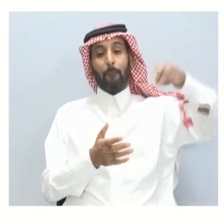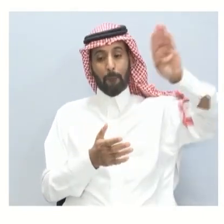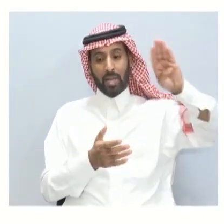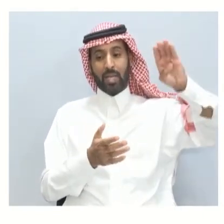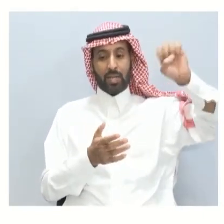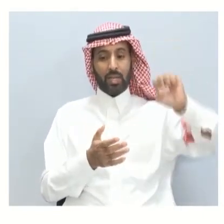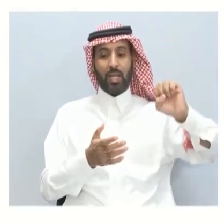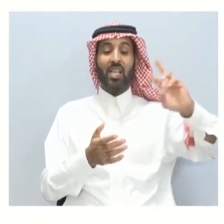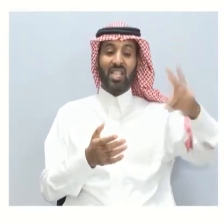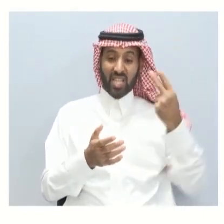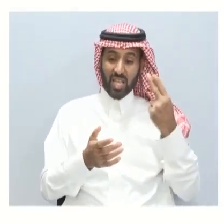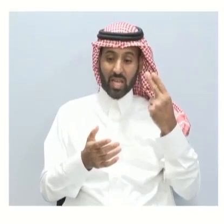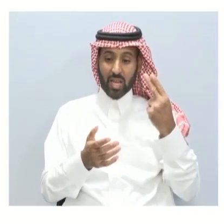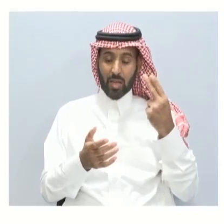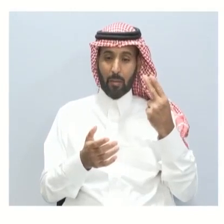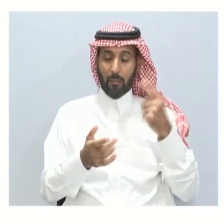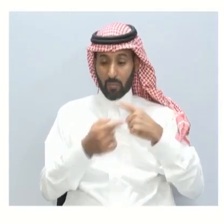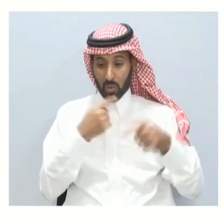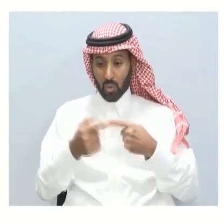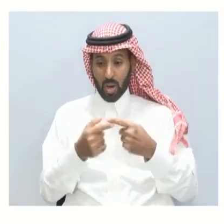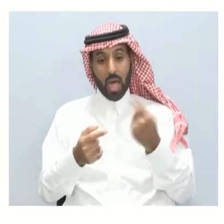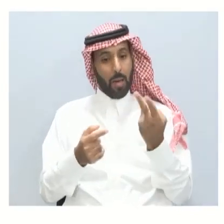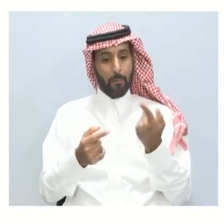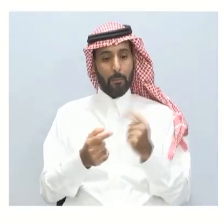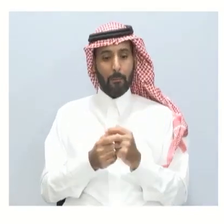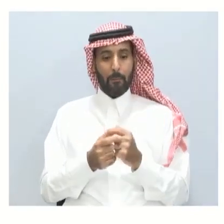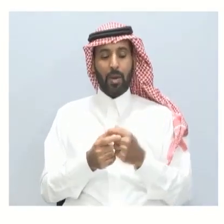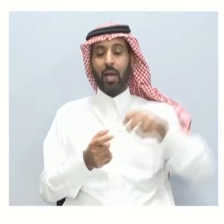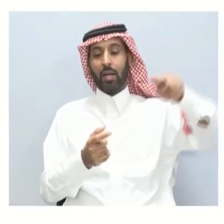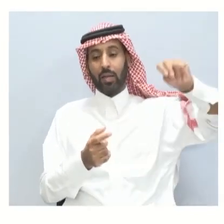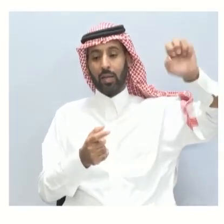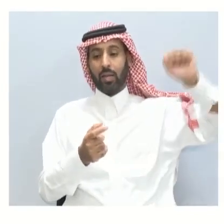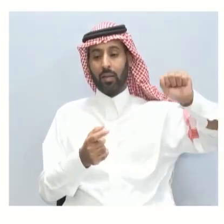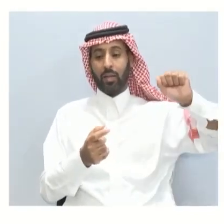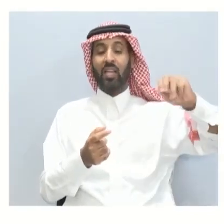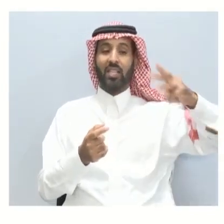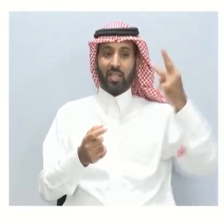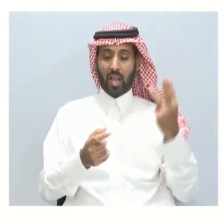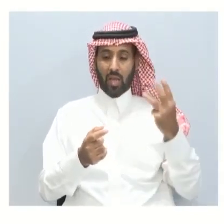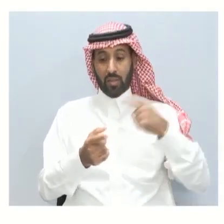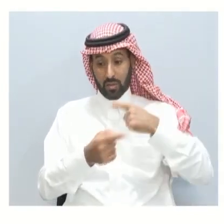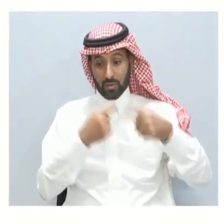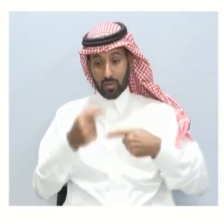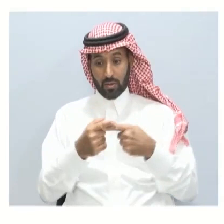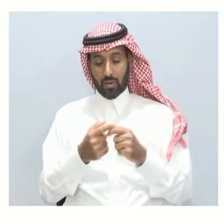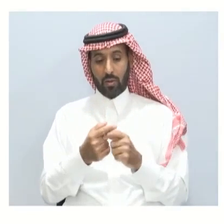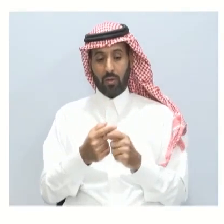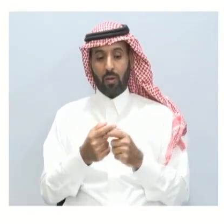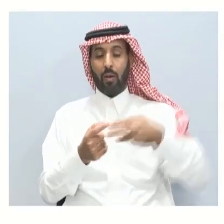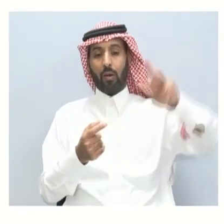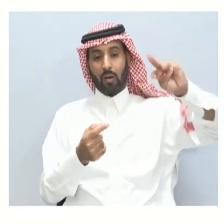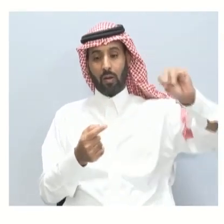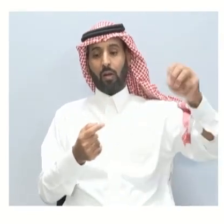البريليوم ايضا اثنان هذه رقم الدوره في الصوديوم ثلاثه وفي